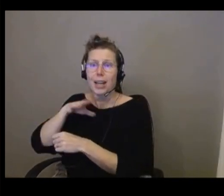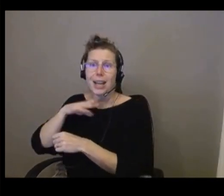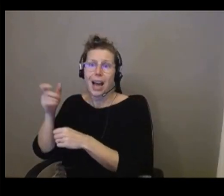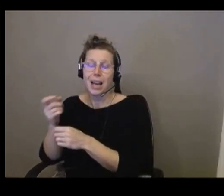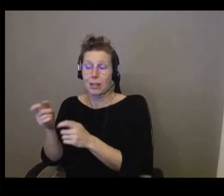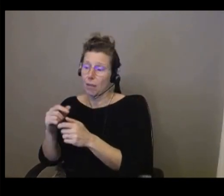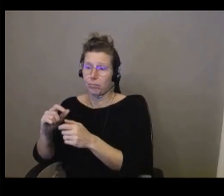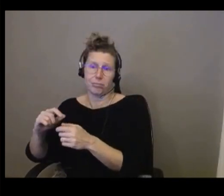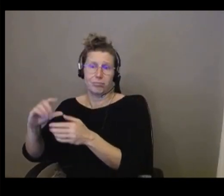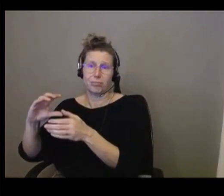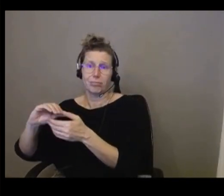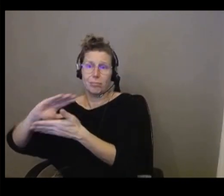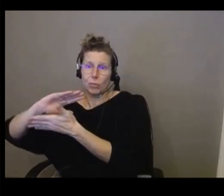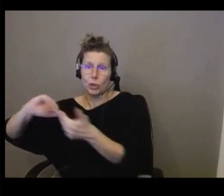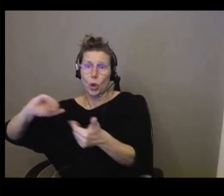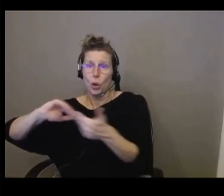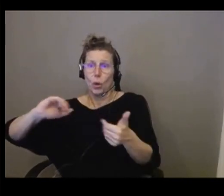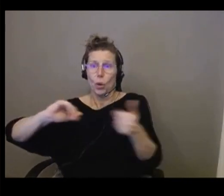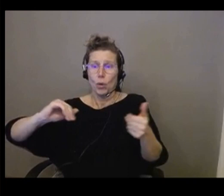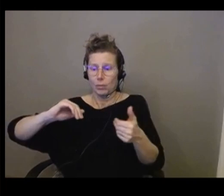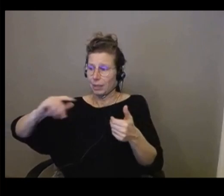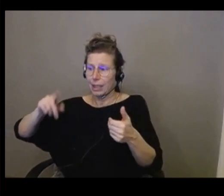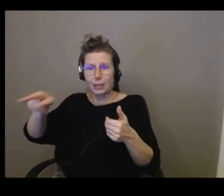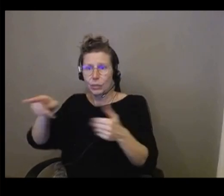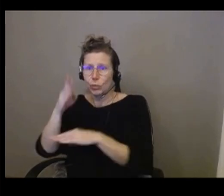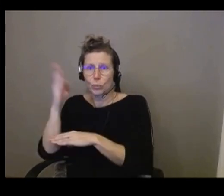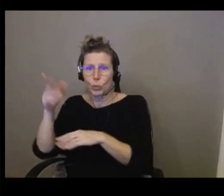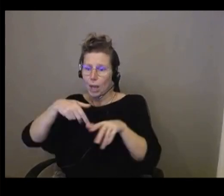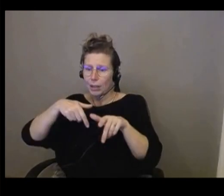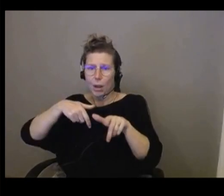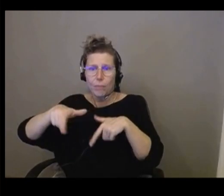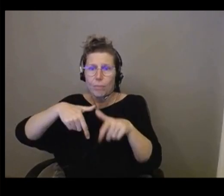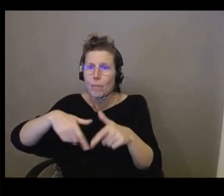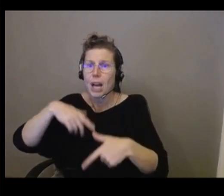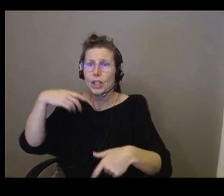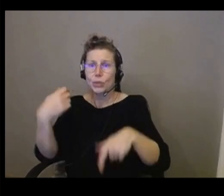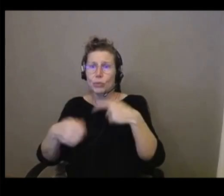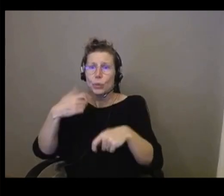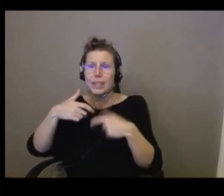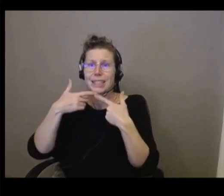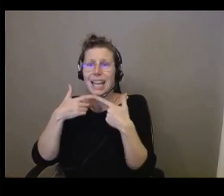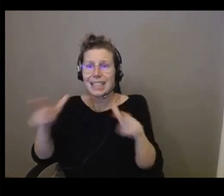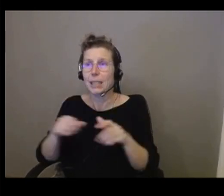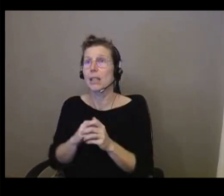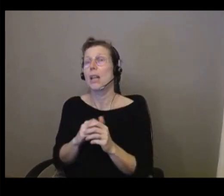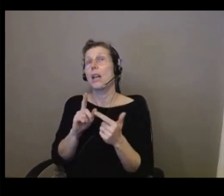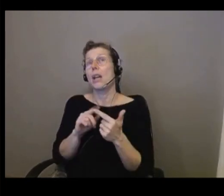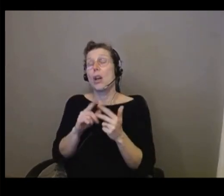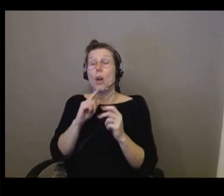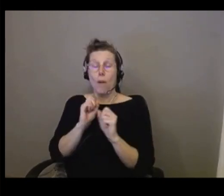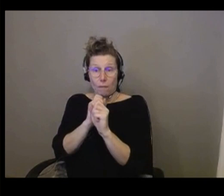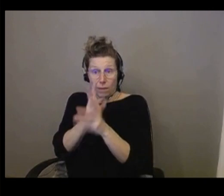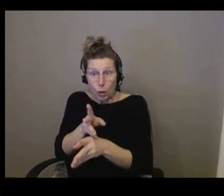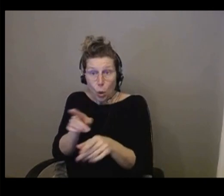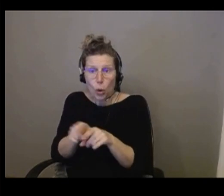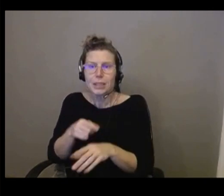fluides, accessibles. Donc voilà, on a un travail autour de ça. Les vélos aussi, on n'en parle pas beaucoup, mais la location de vélos. Il y a un travail